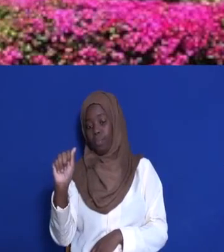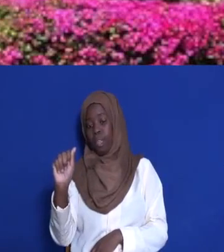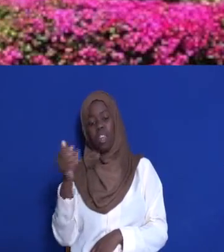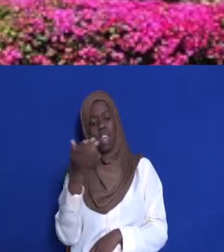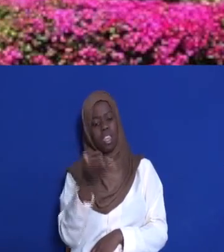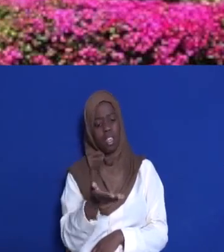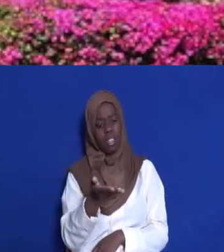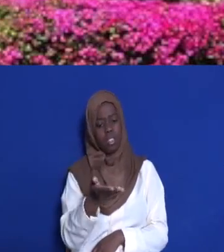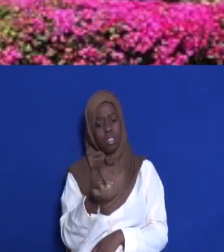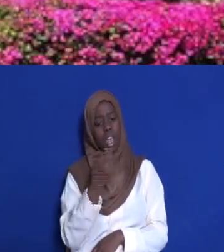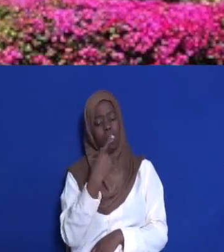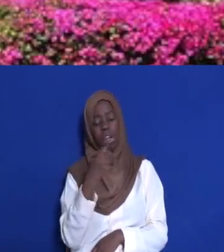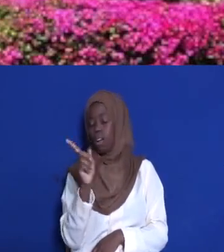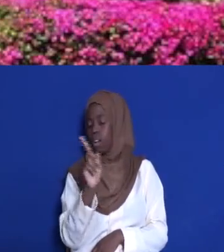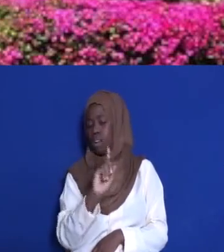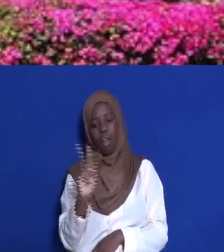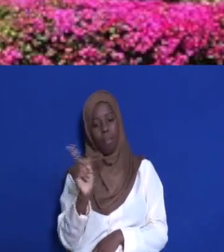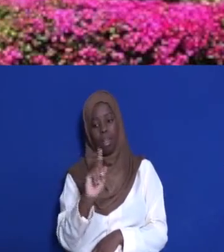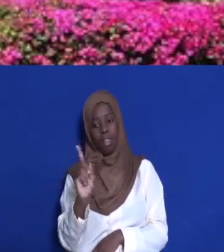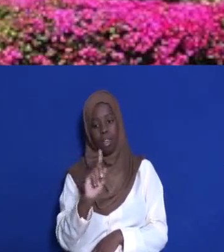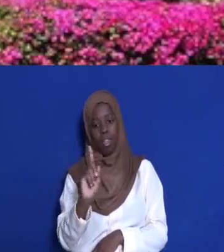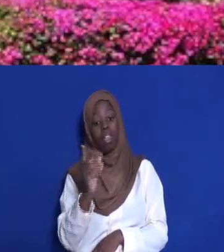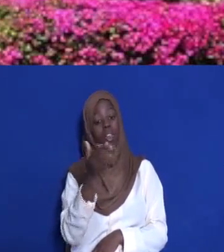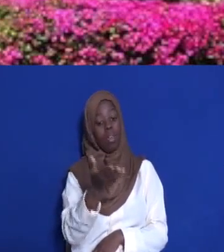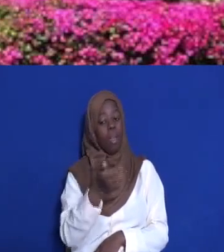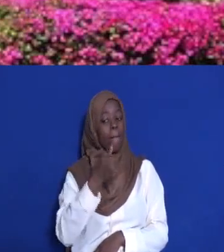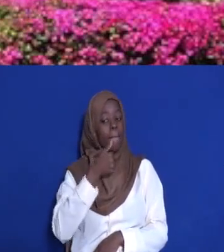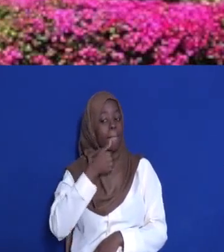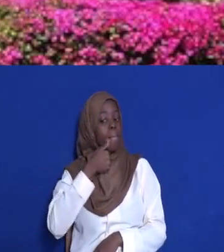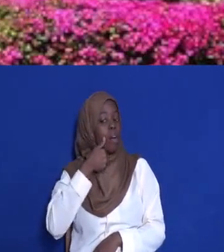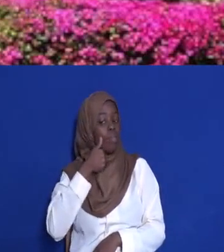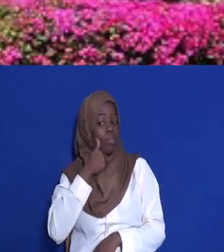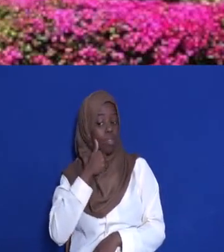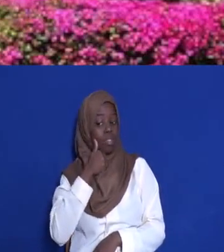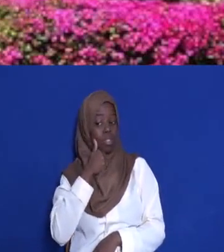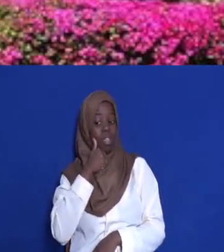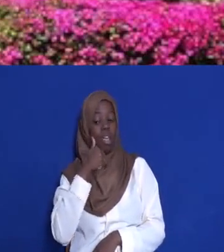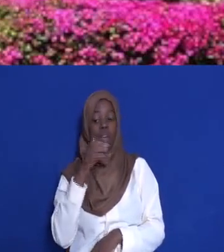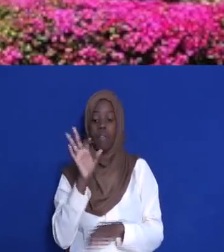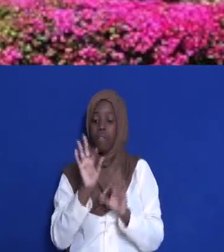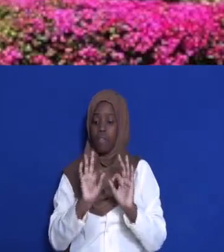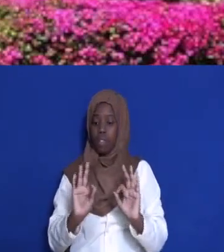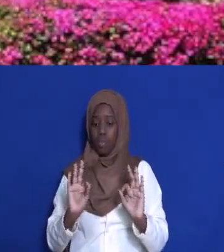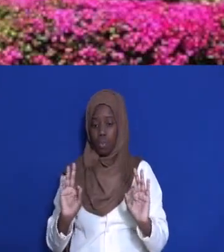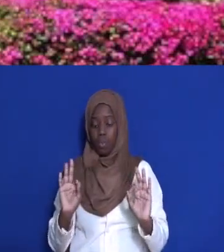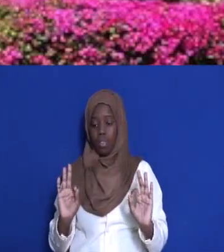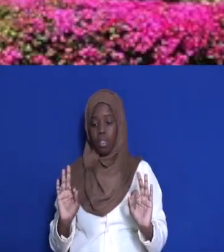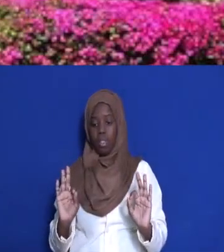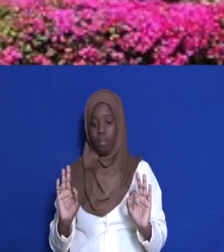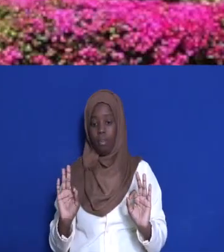Dawa. Hapana. Ehe. Na wewe? Mafuta,